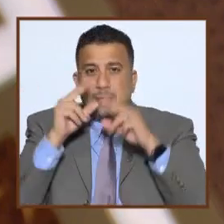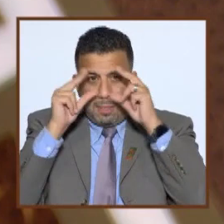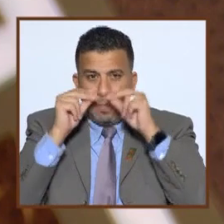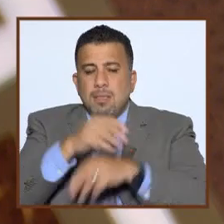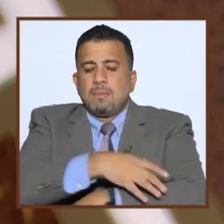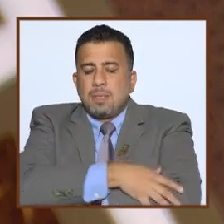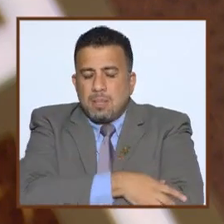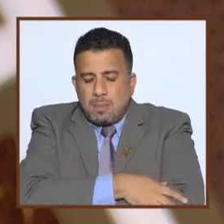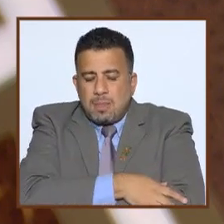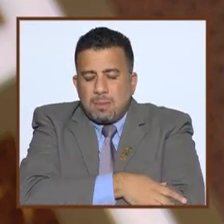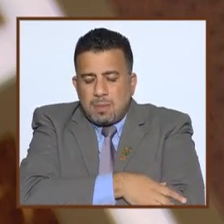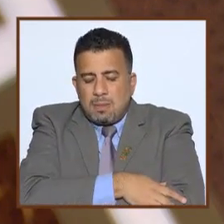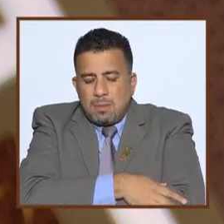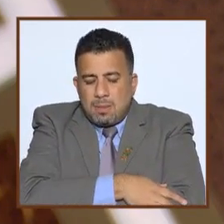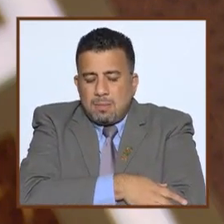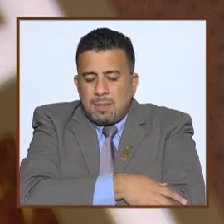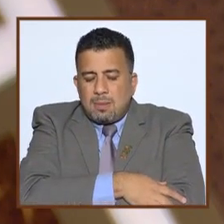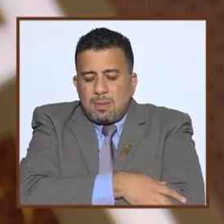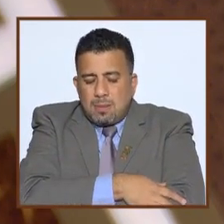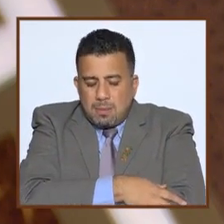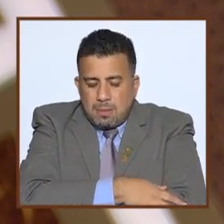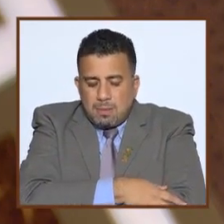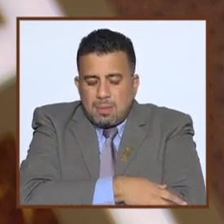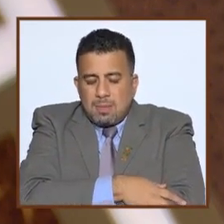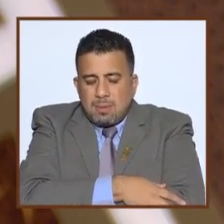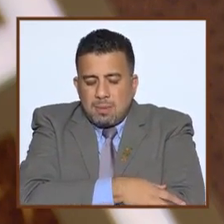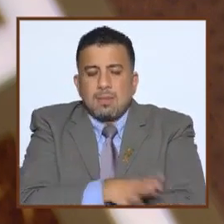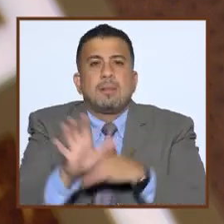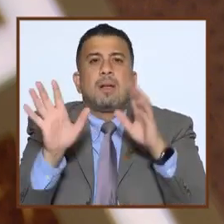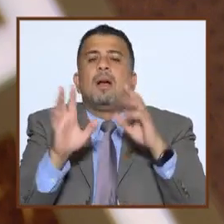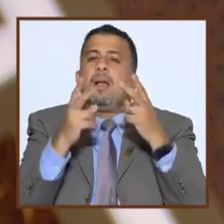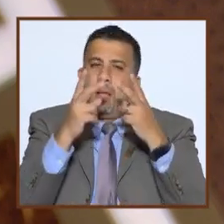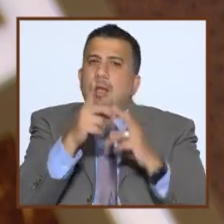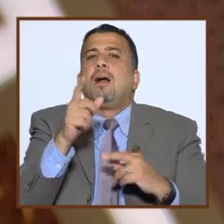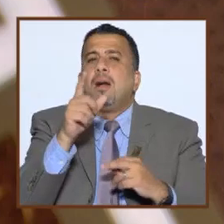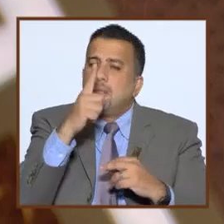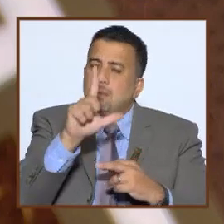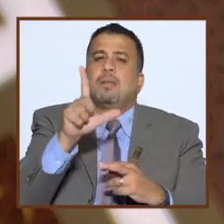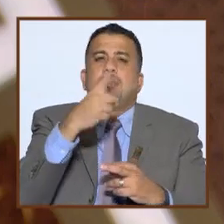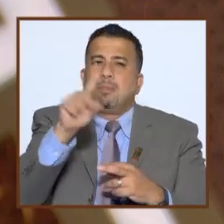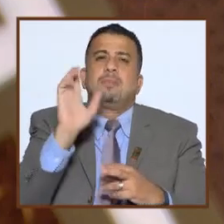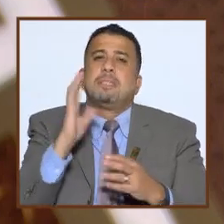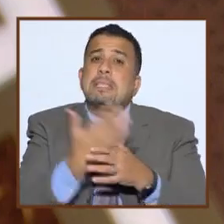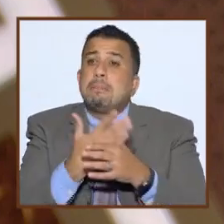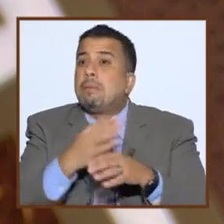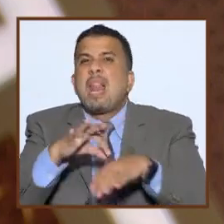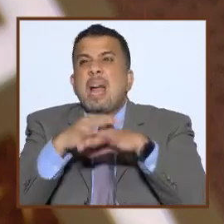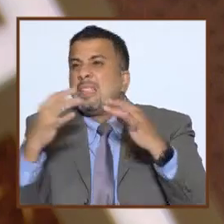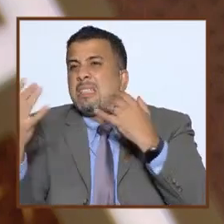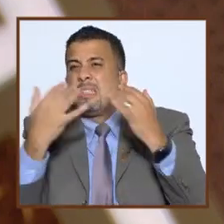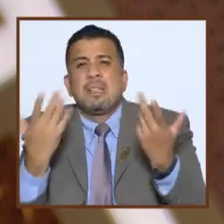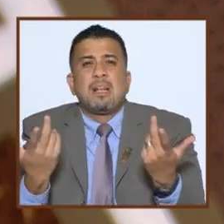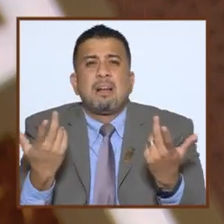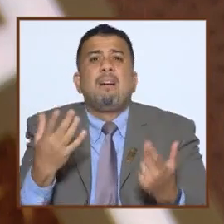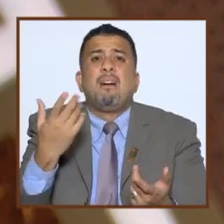في هذا ان اغماض العينين قائم على مصلحه المصلي فاذا راى المصلي ان من المصلحه